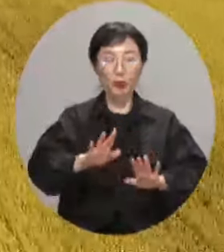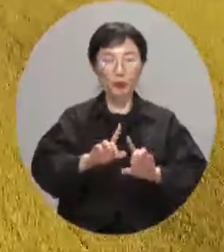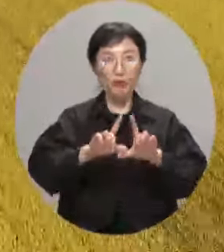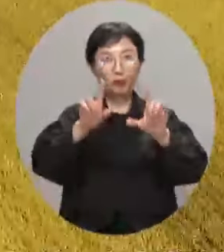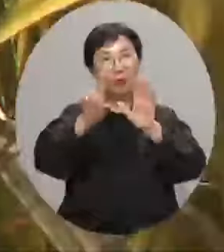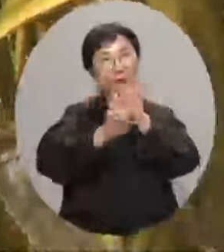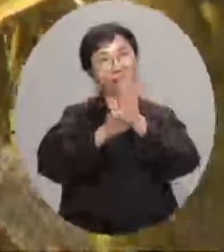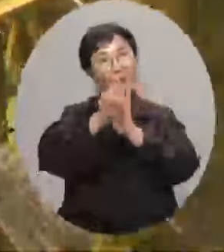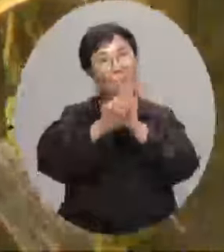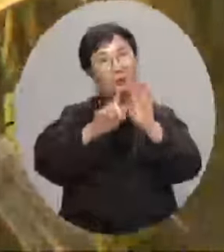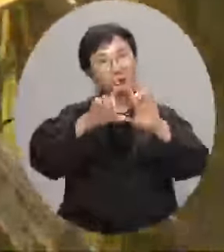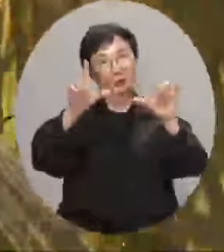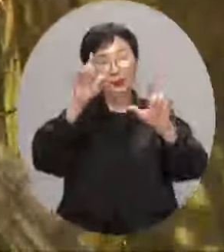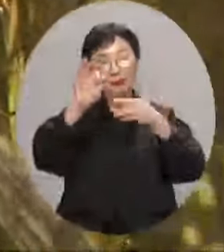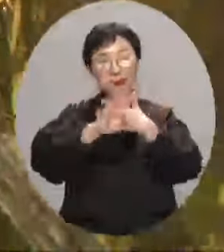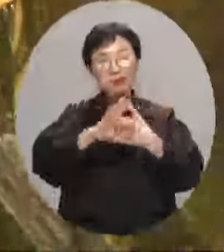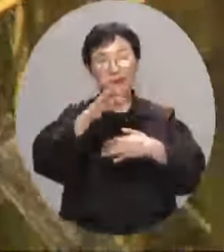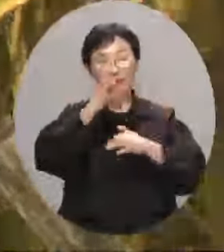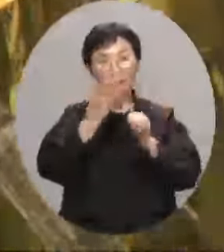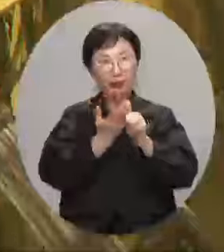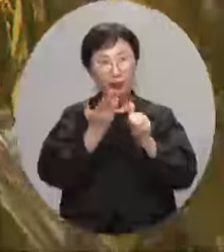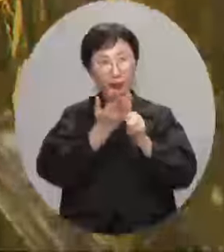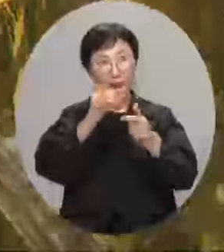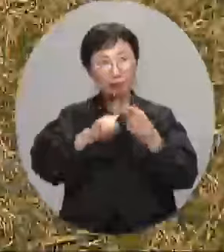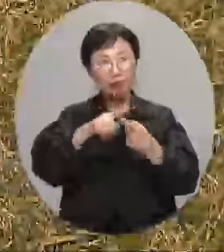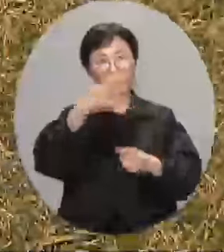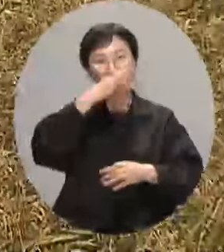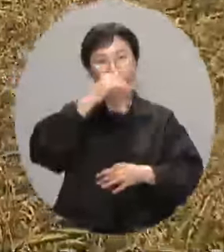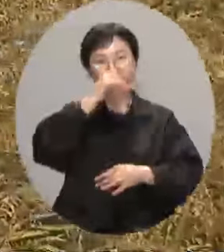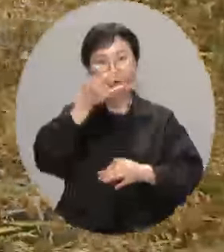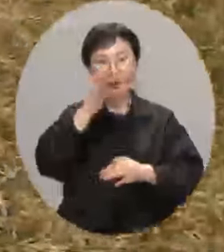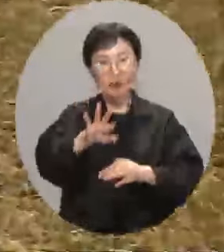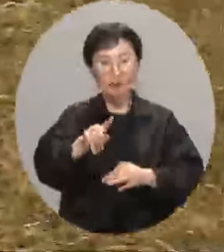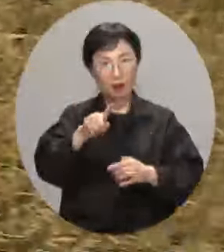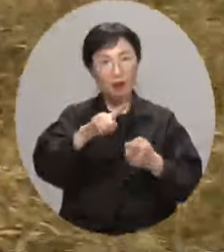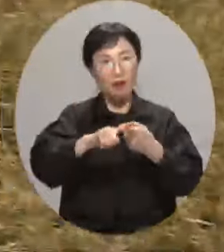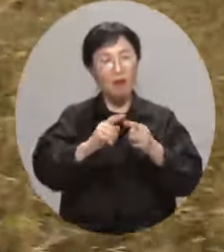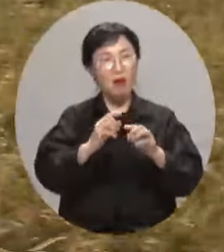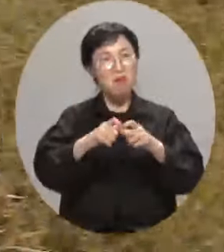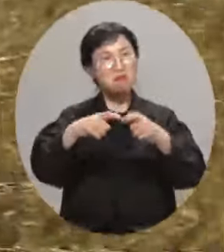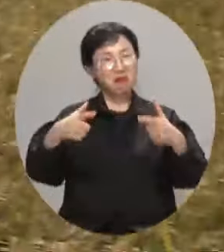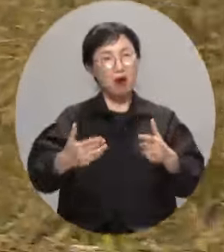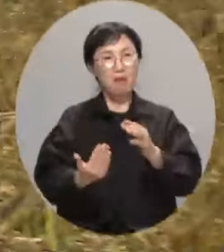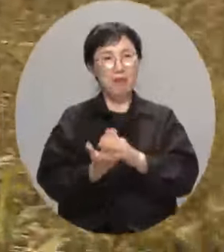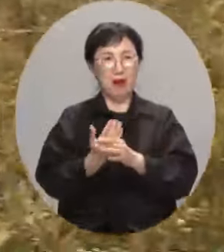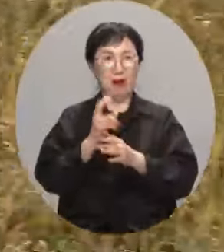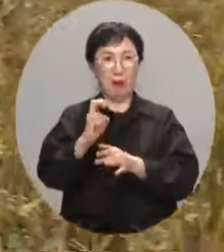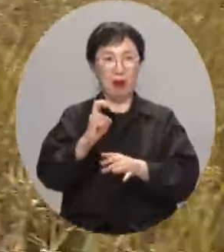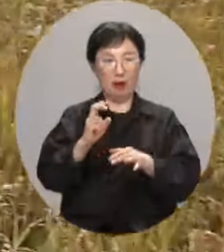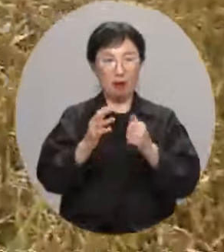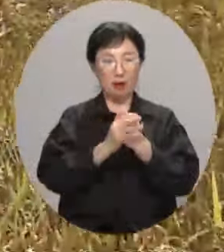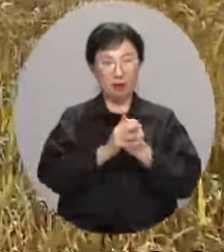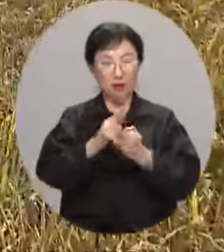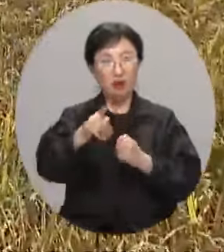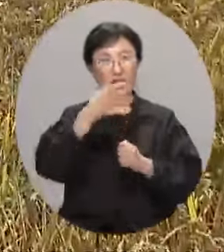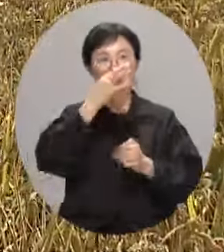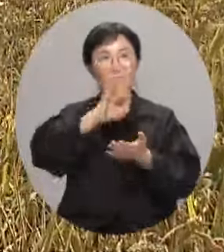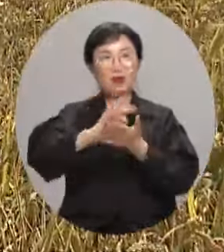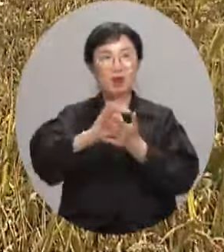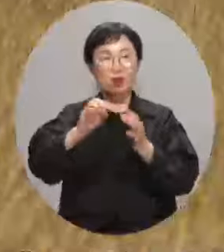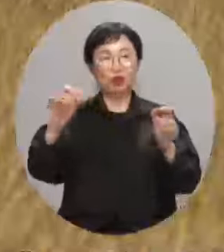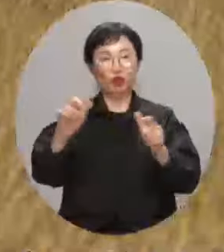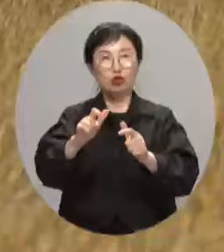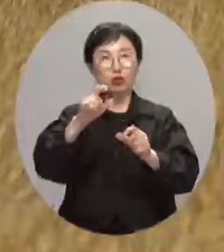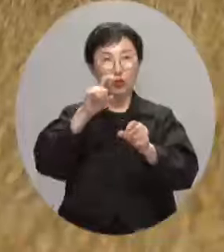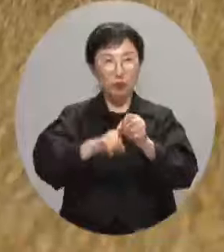조건이 벼가 자라 데는 도움이 되면서 생산량 증가가 예상되는 반면 쌀 소비는 갈수 줄고 있어